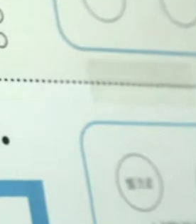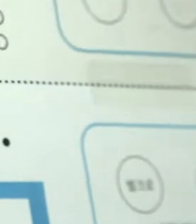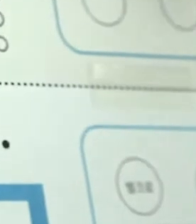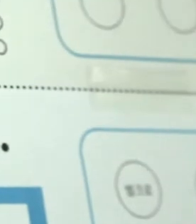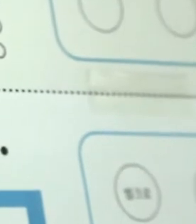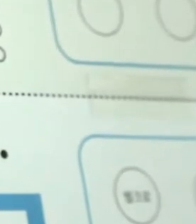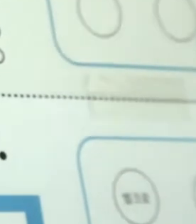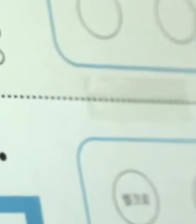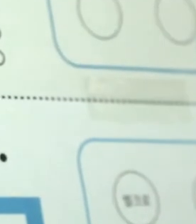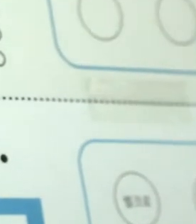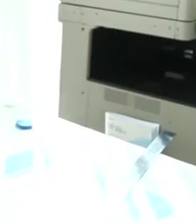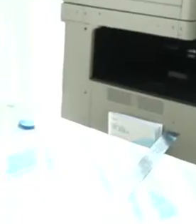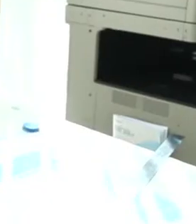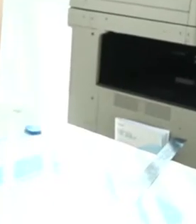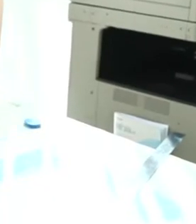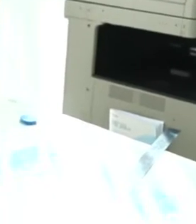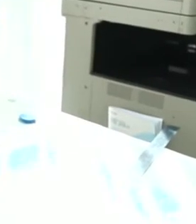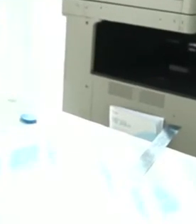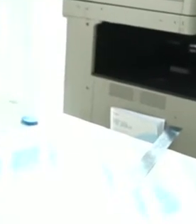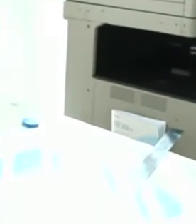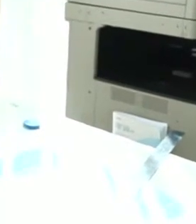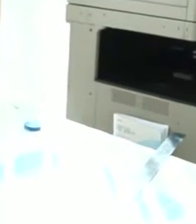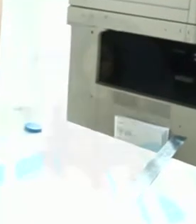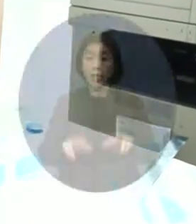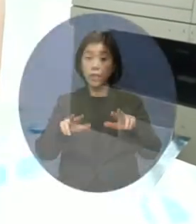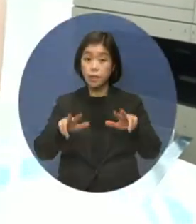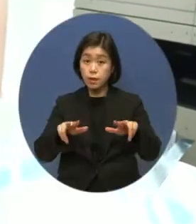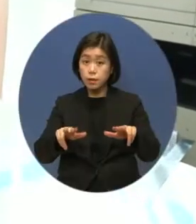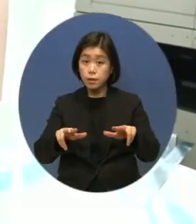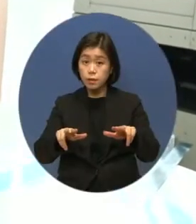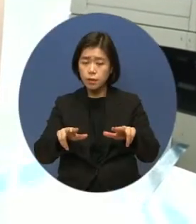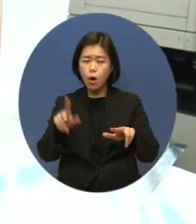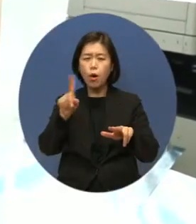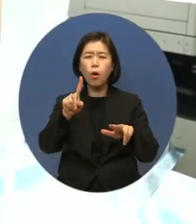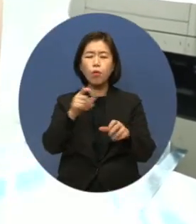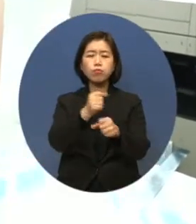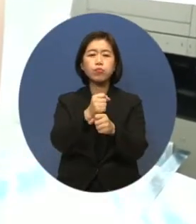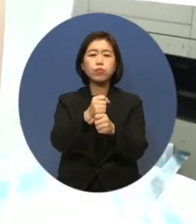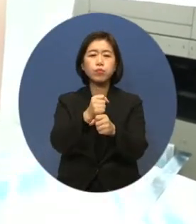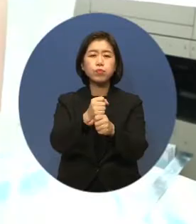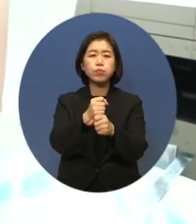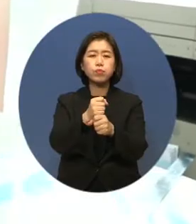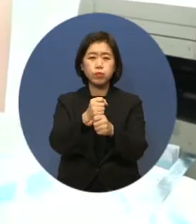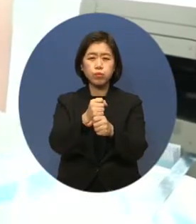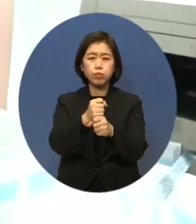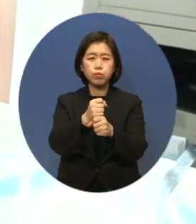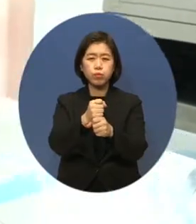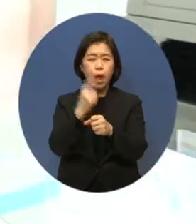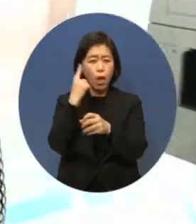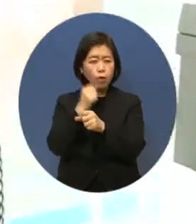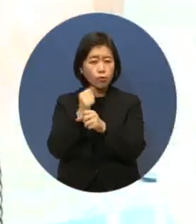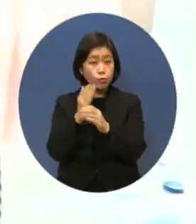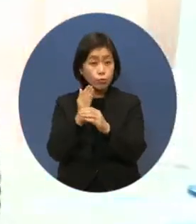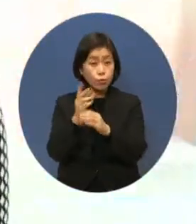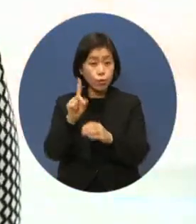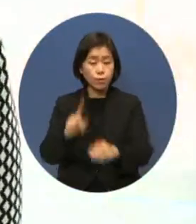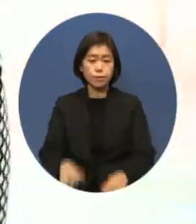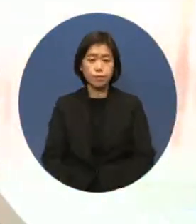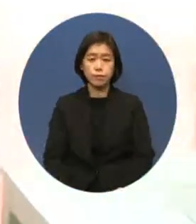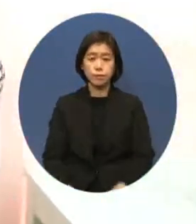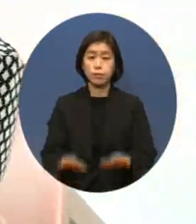카드 케이스도 같은 결. 지금 어떤 거랑 상의하신 거예요? 아, 저희가 이제 새로 개발하고